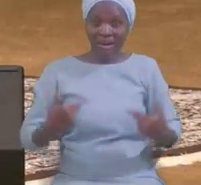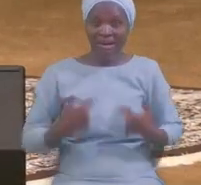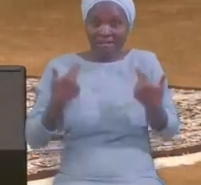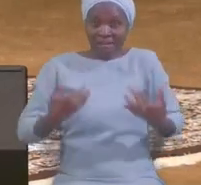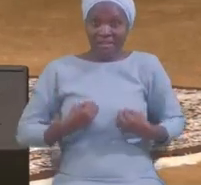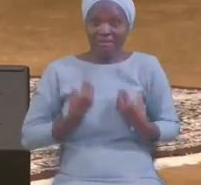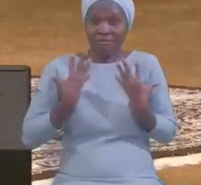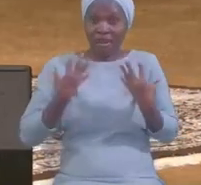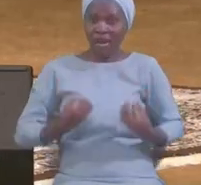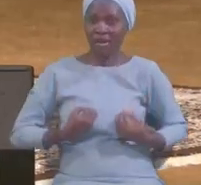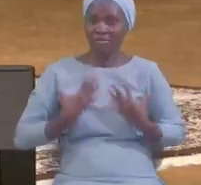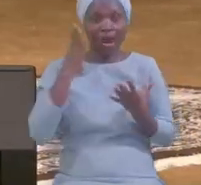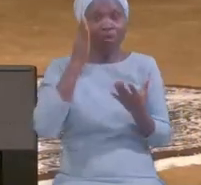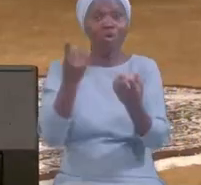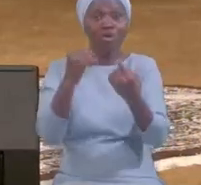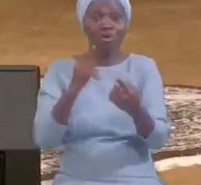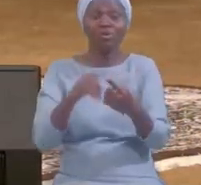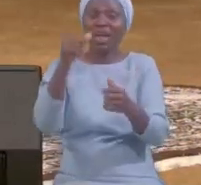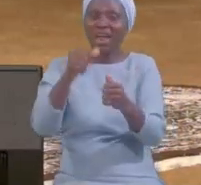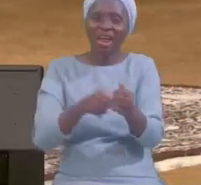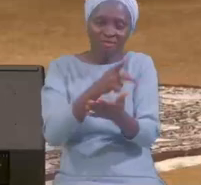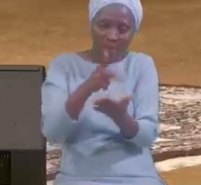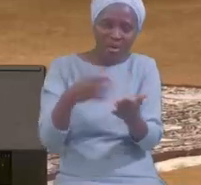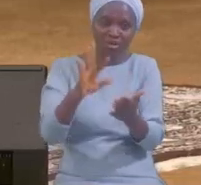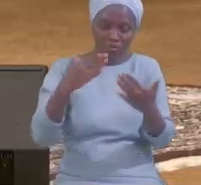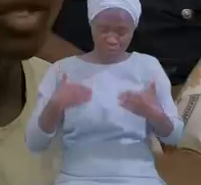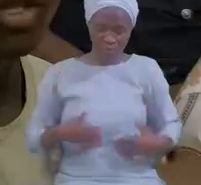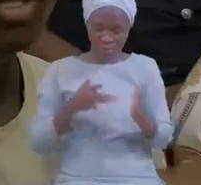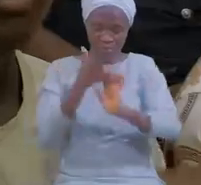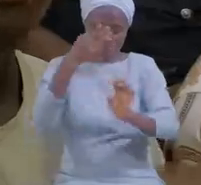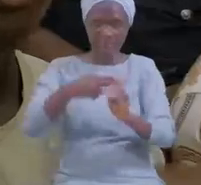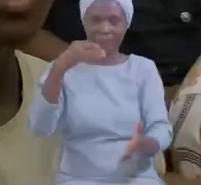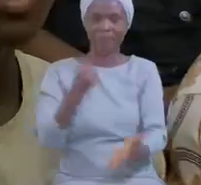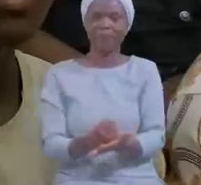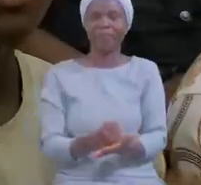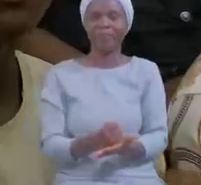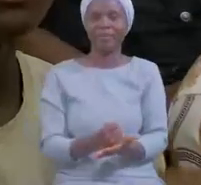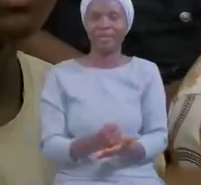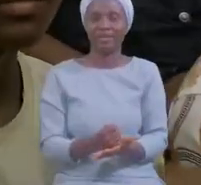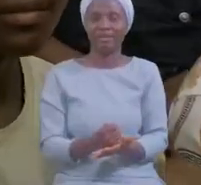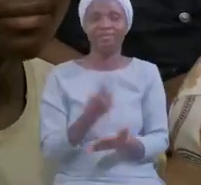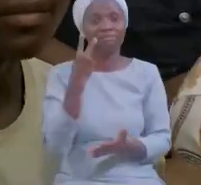chaque partie de votre organisme au nom de Jésus.